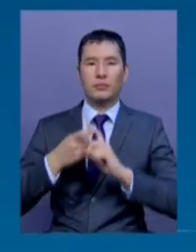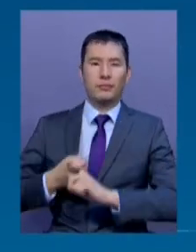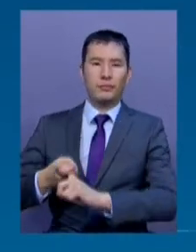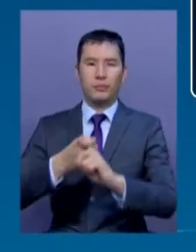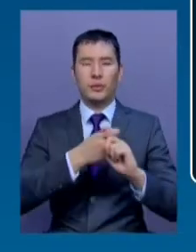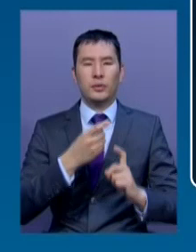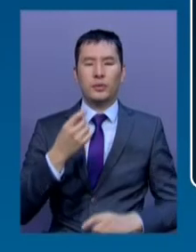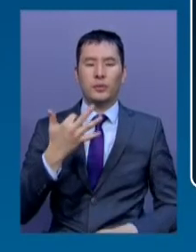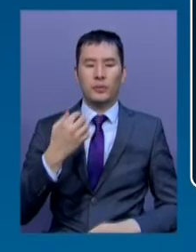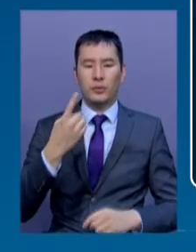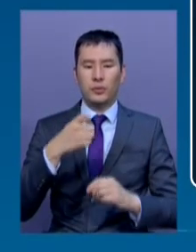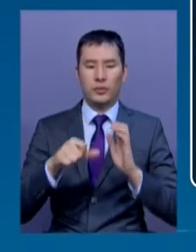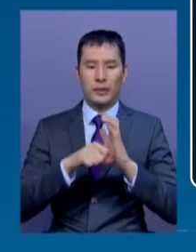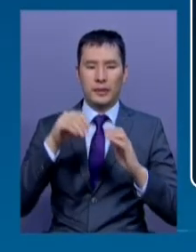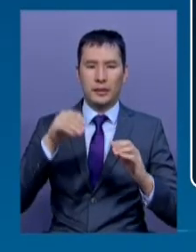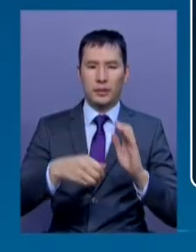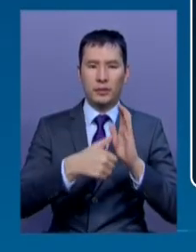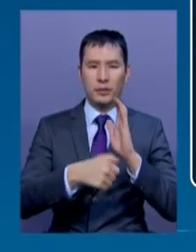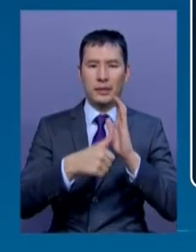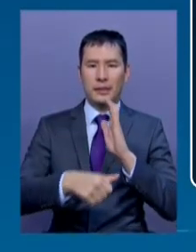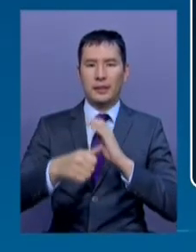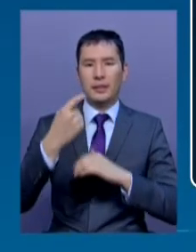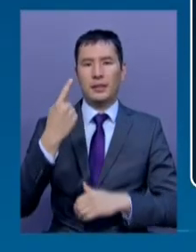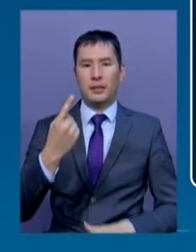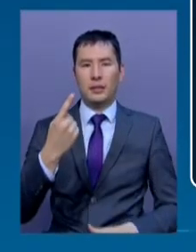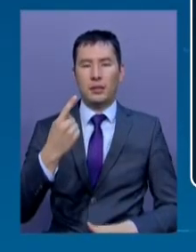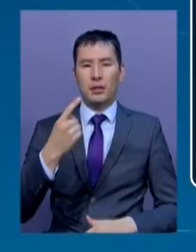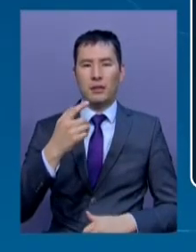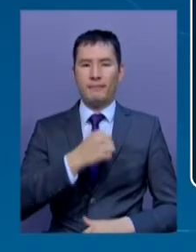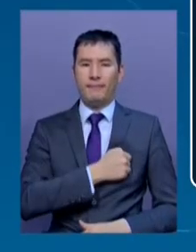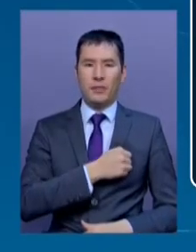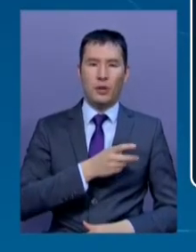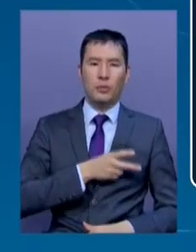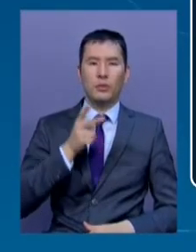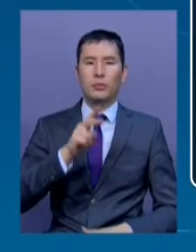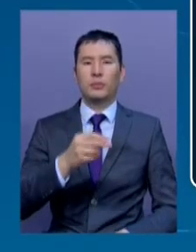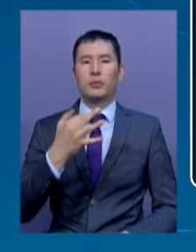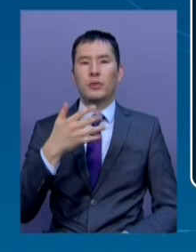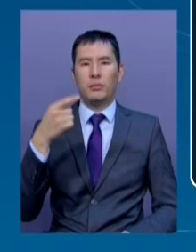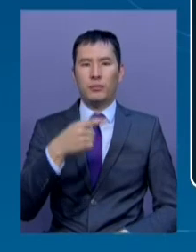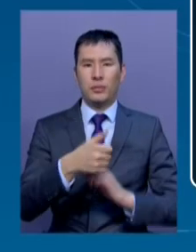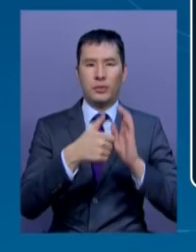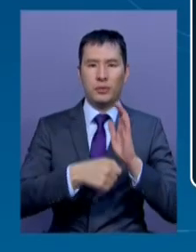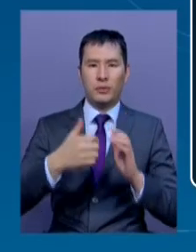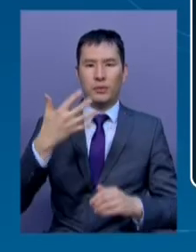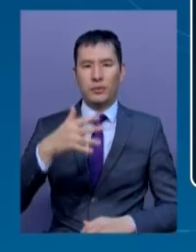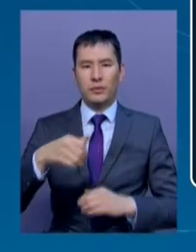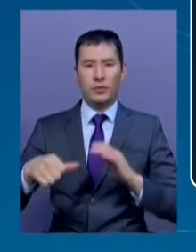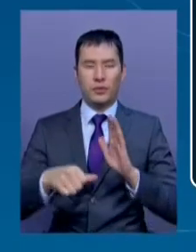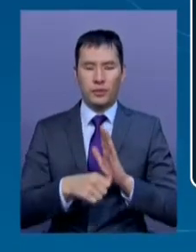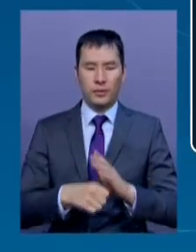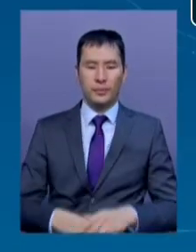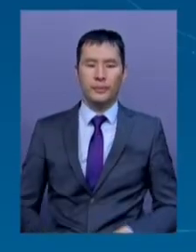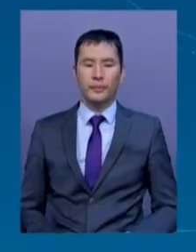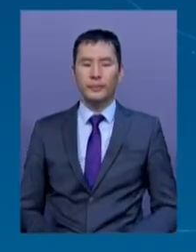аумағында 106661 азамат ауруды жұқтырса, өкінішке қарай 1656 отандасымыз